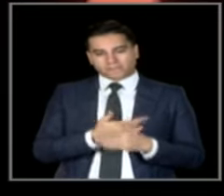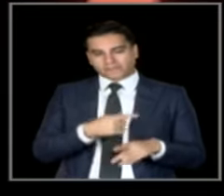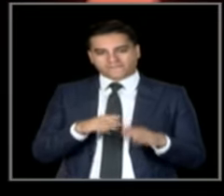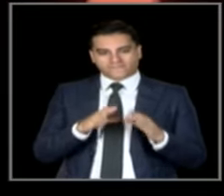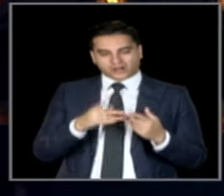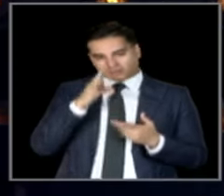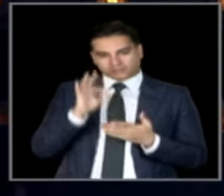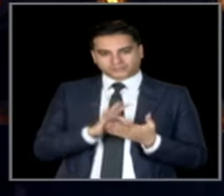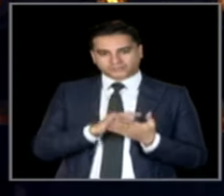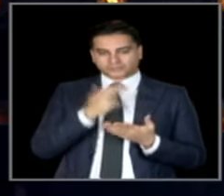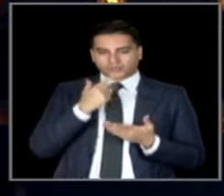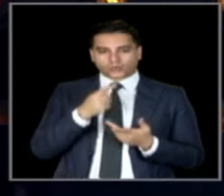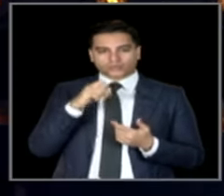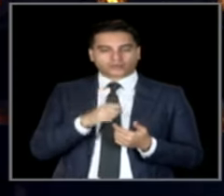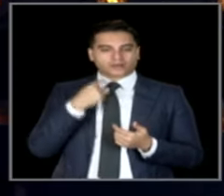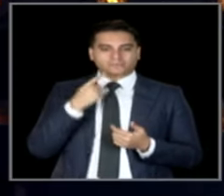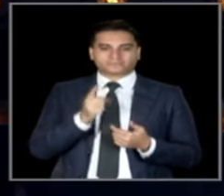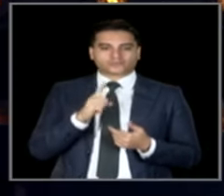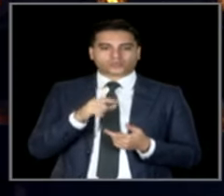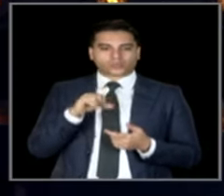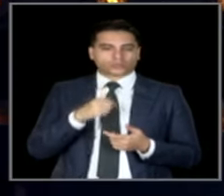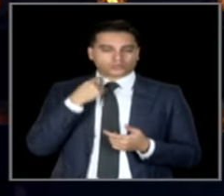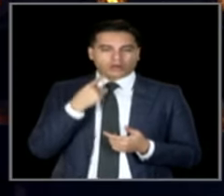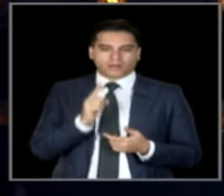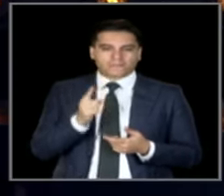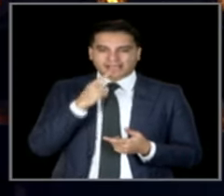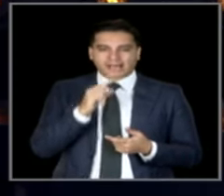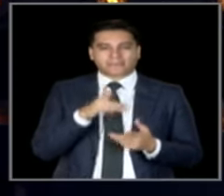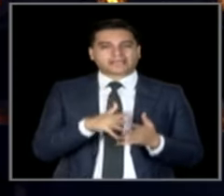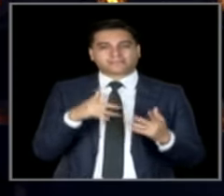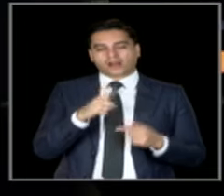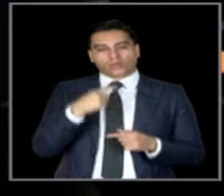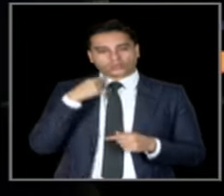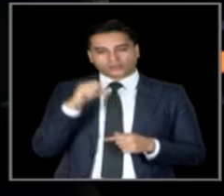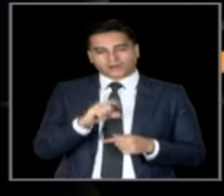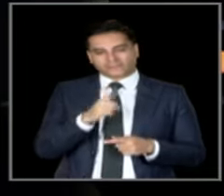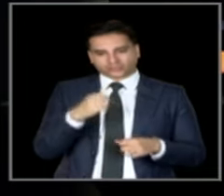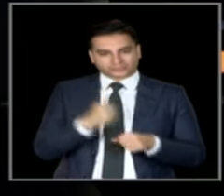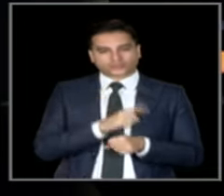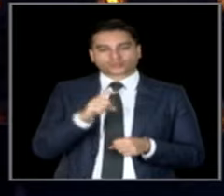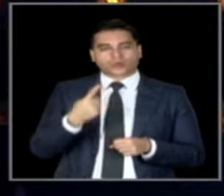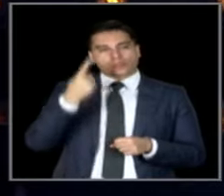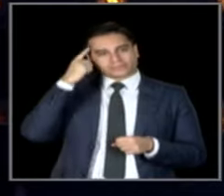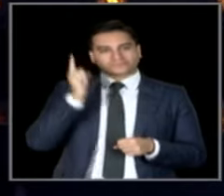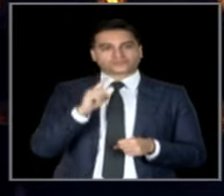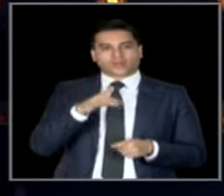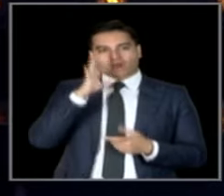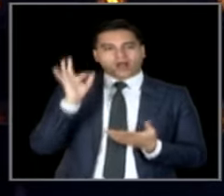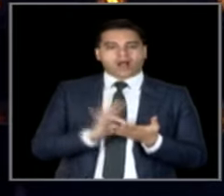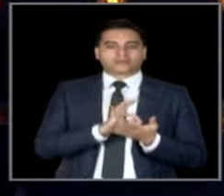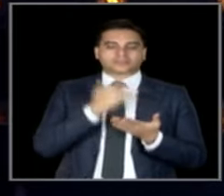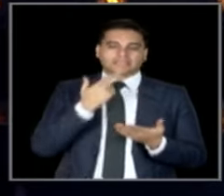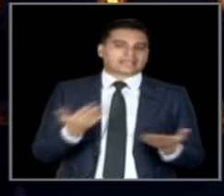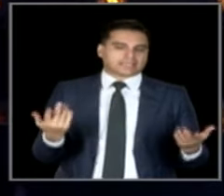هو تفاص لا ما تقولش خساره والنبي ليه لان خساره دي كلمه كبيره هي مش خساره ابدا هو سؤال هو حظ